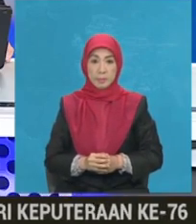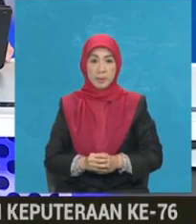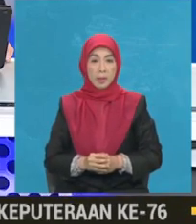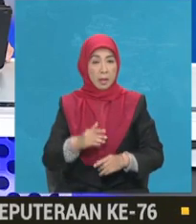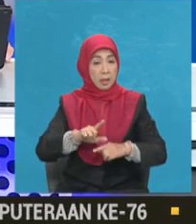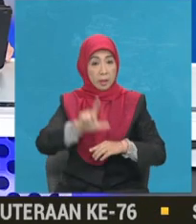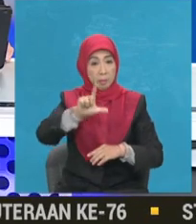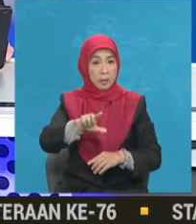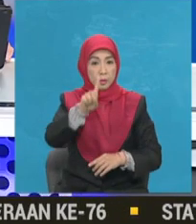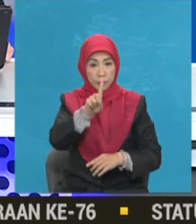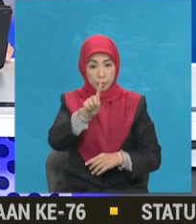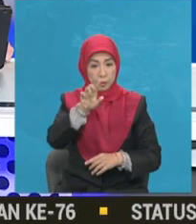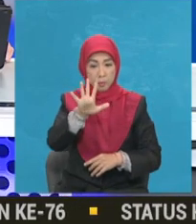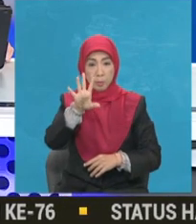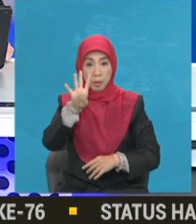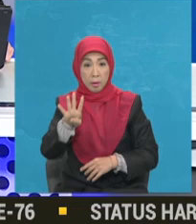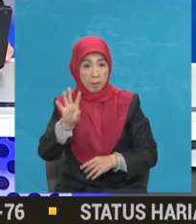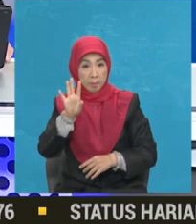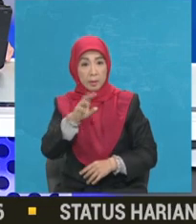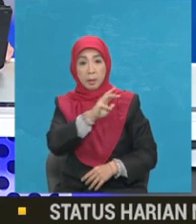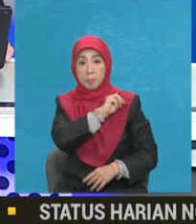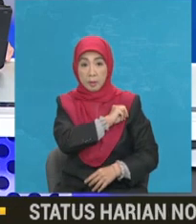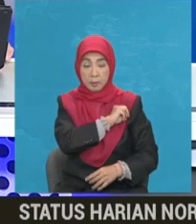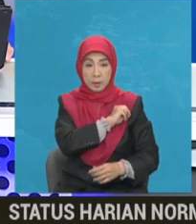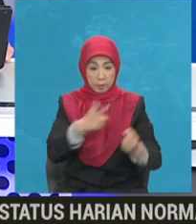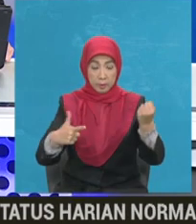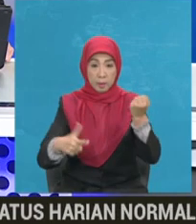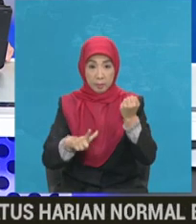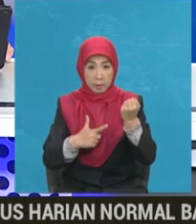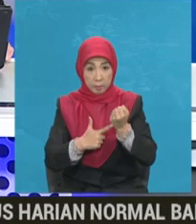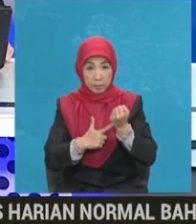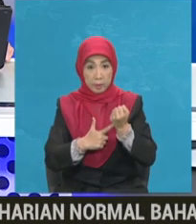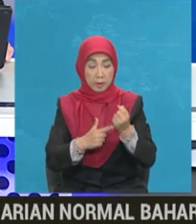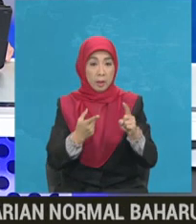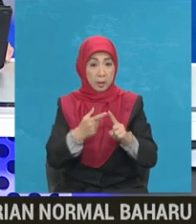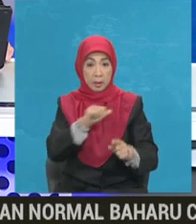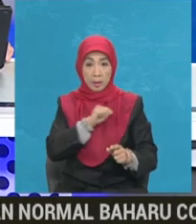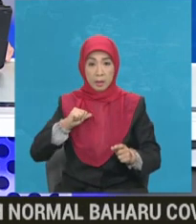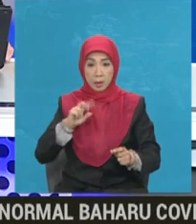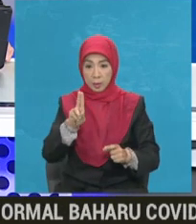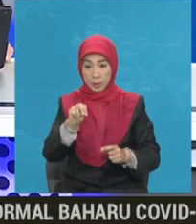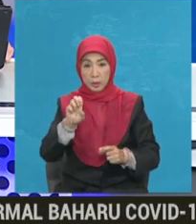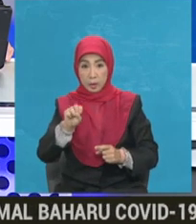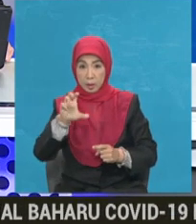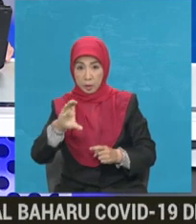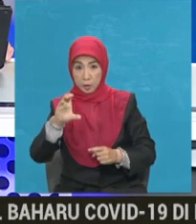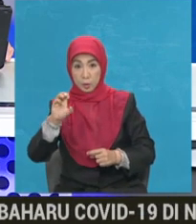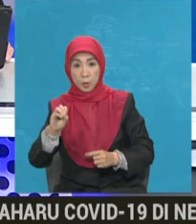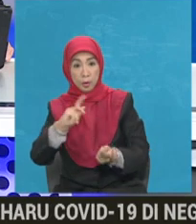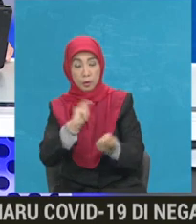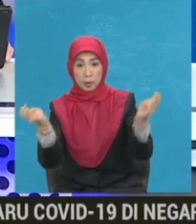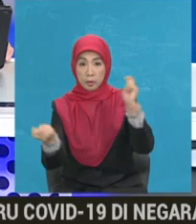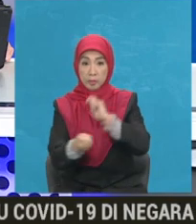lebih 154 menteri dan timbalan menteri dari para ahli anggota Jones ko menyoroti presiden kemunculan